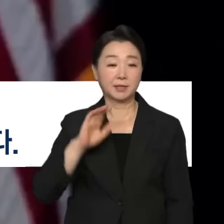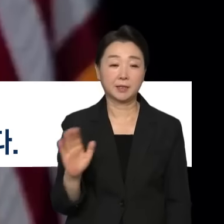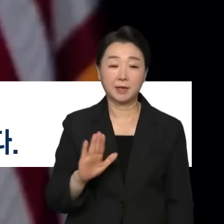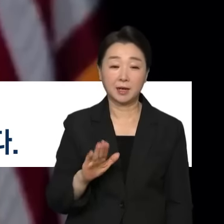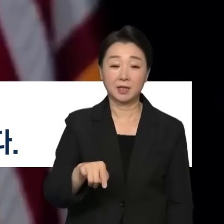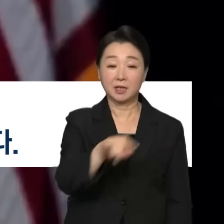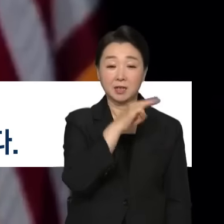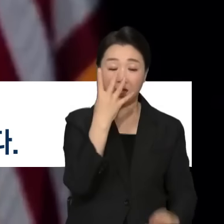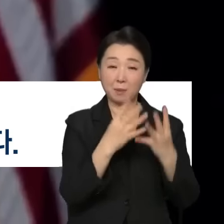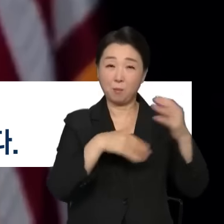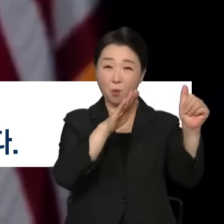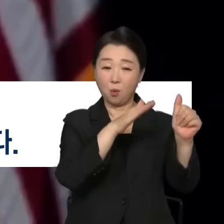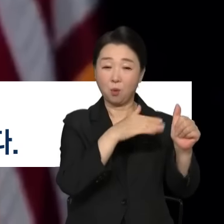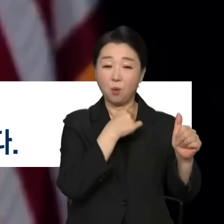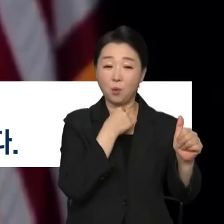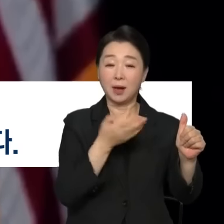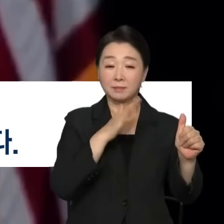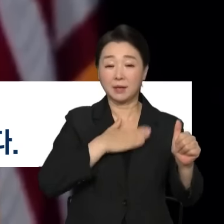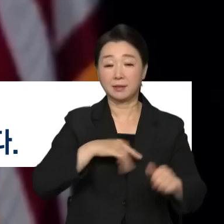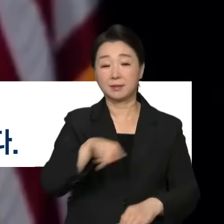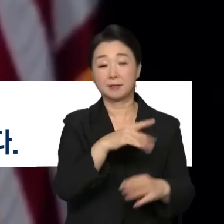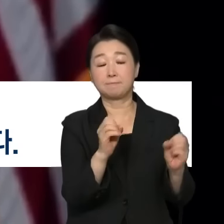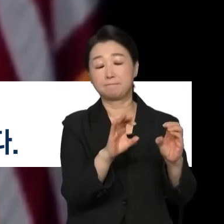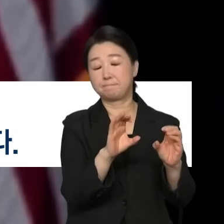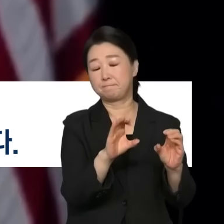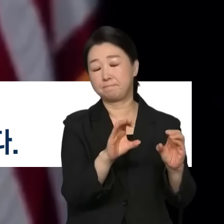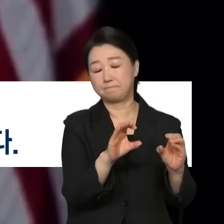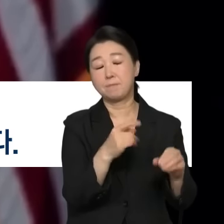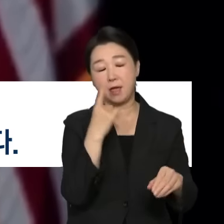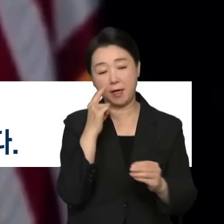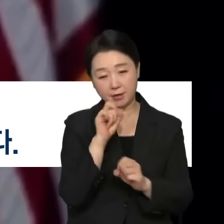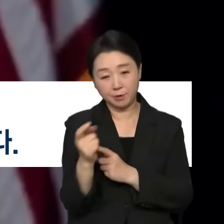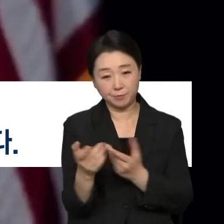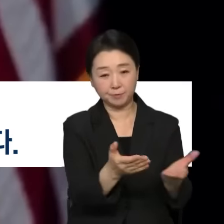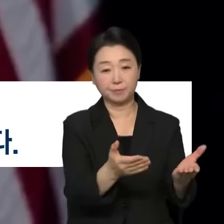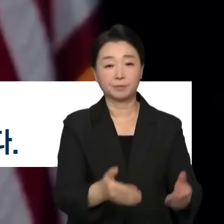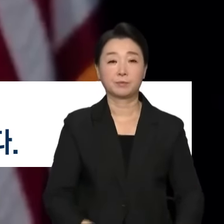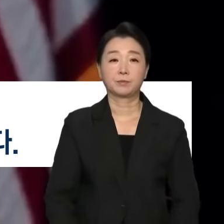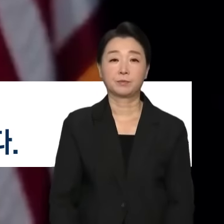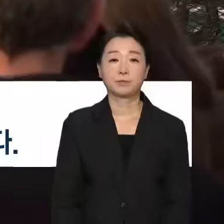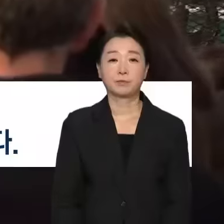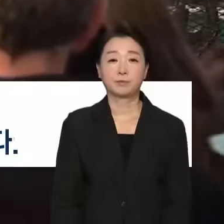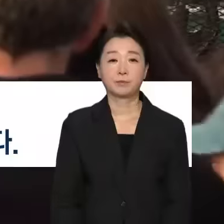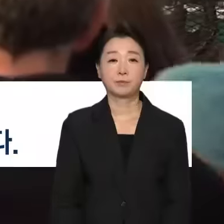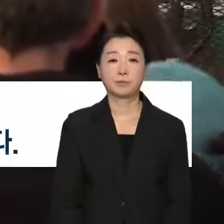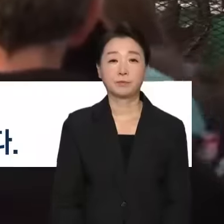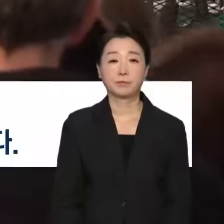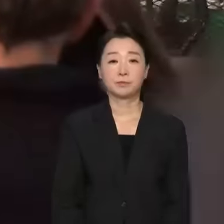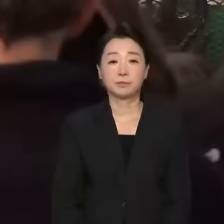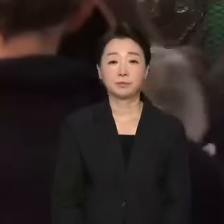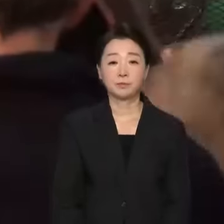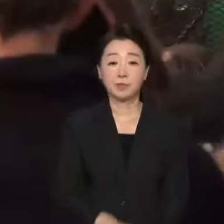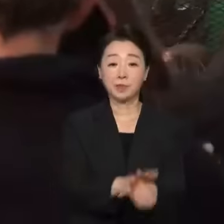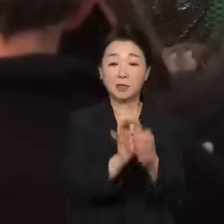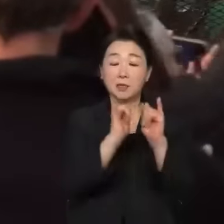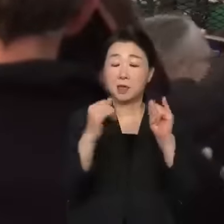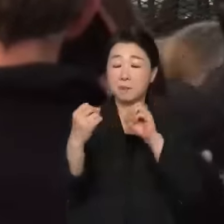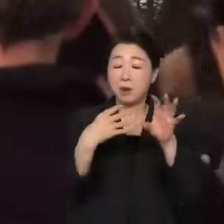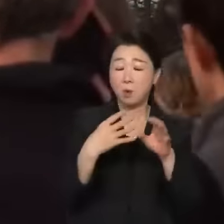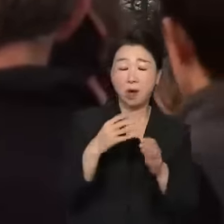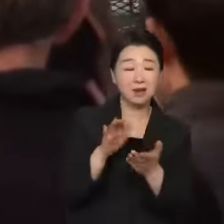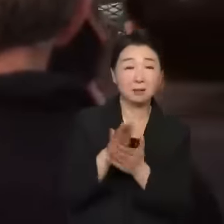He wants to put them in jail. I'll give them a seat at the table. 지지자들 반응도